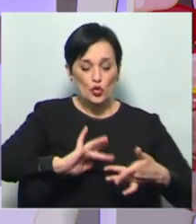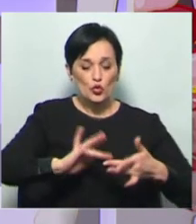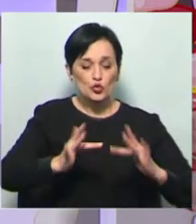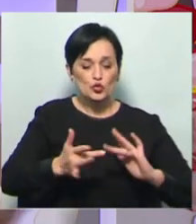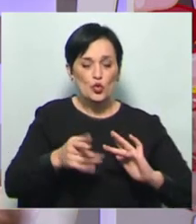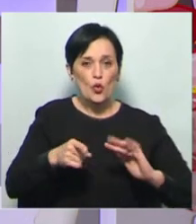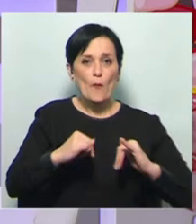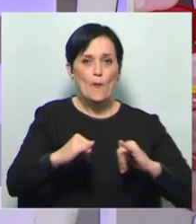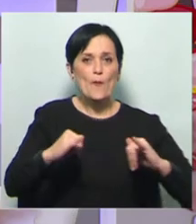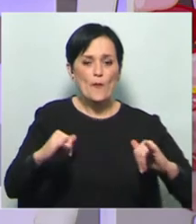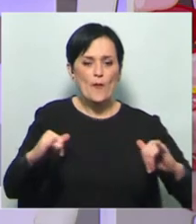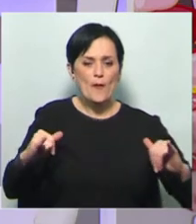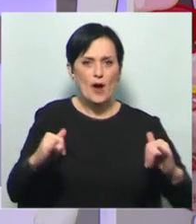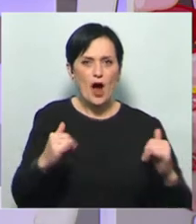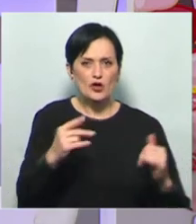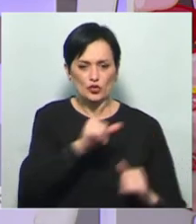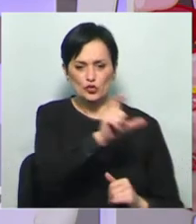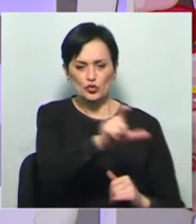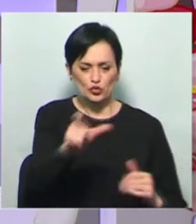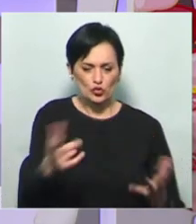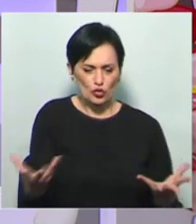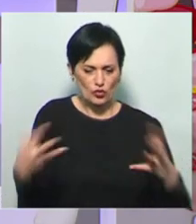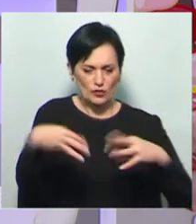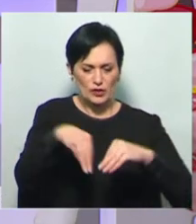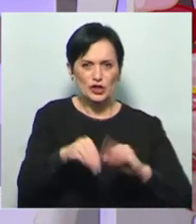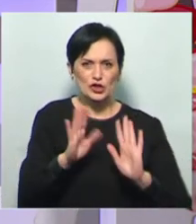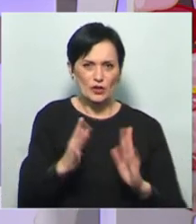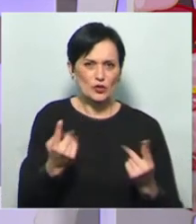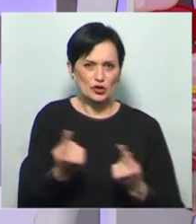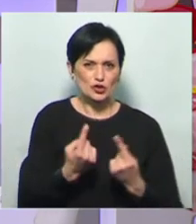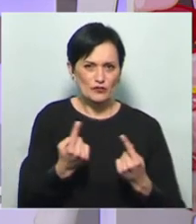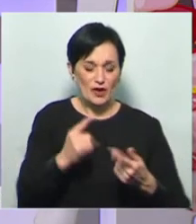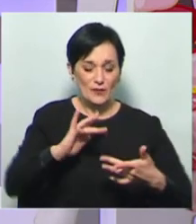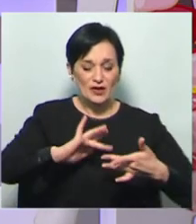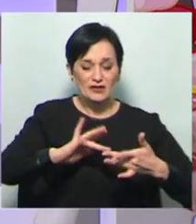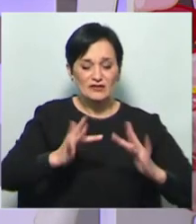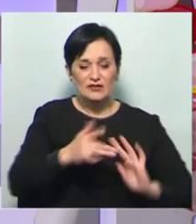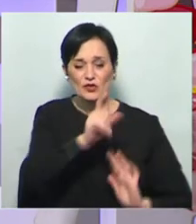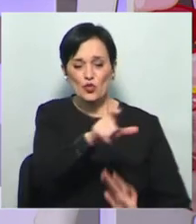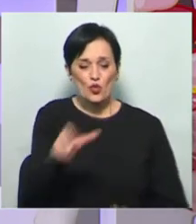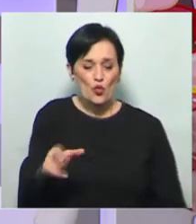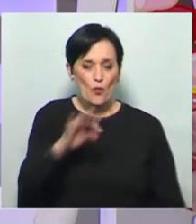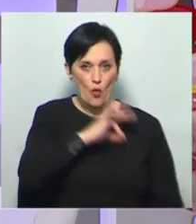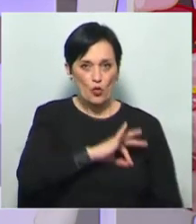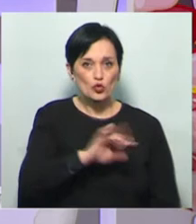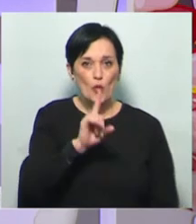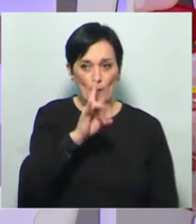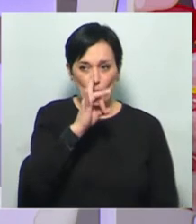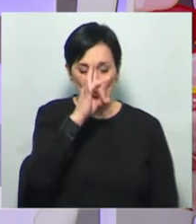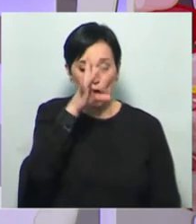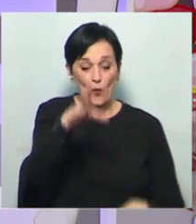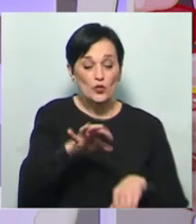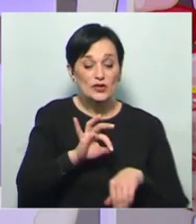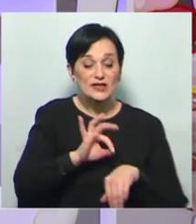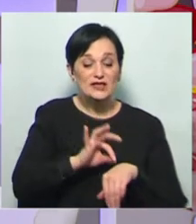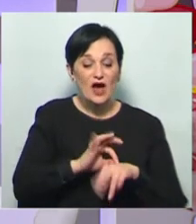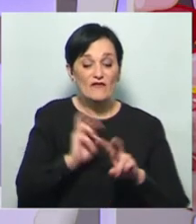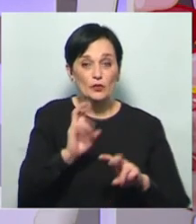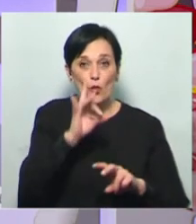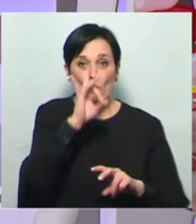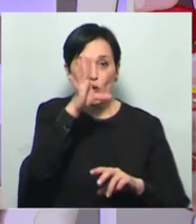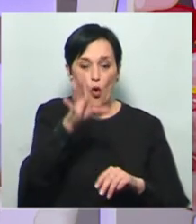უკვე ფართო აუდიტორიისთვის იქნება ჩვეულებრივი, თქვათ, იგივე სოციალური მედიის მომხმარებლების უფრო პოპულარული ენით ამ დაავადების